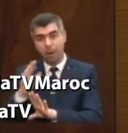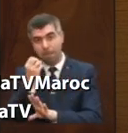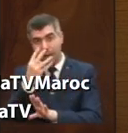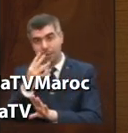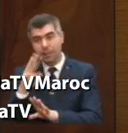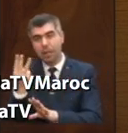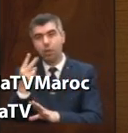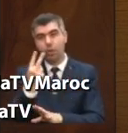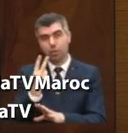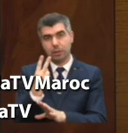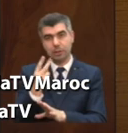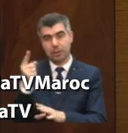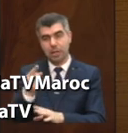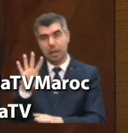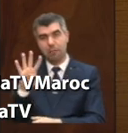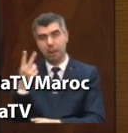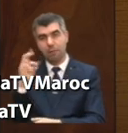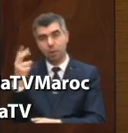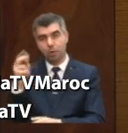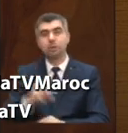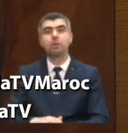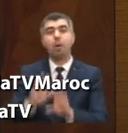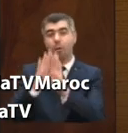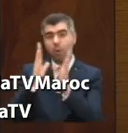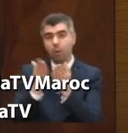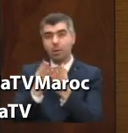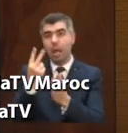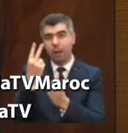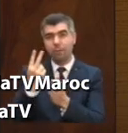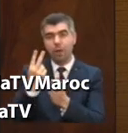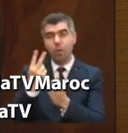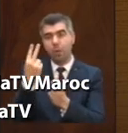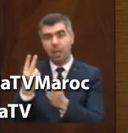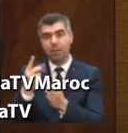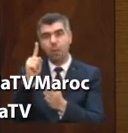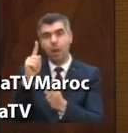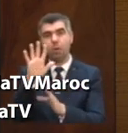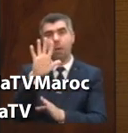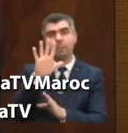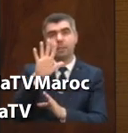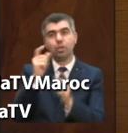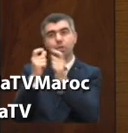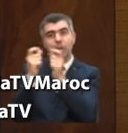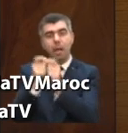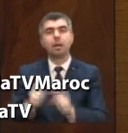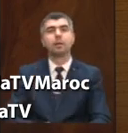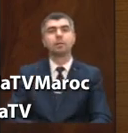23 أبريل 2020 ما مجموعه 2259 مقاولة.